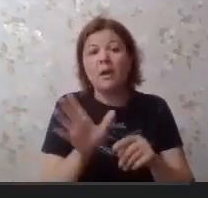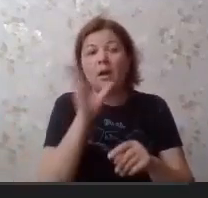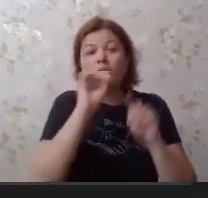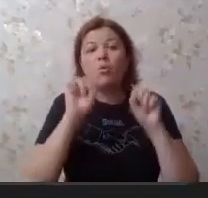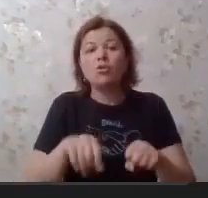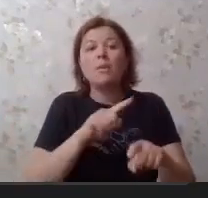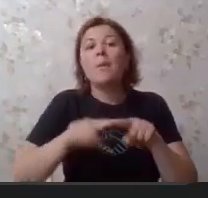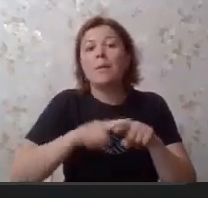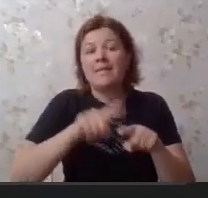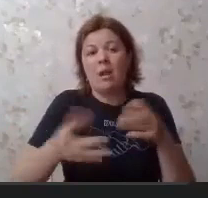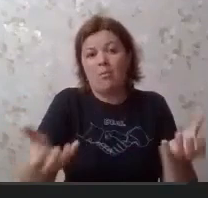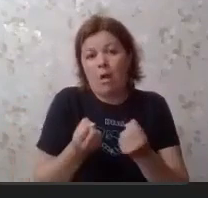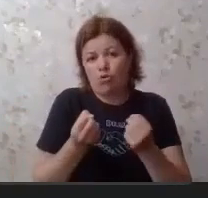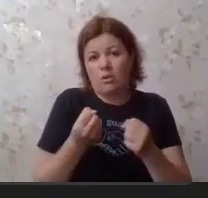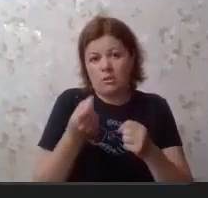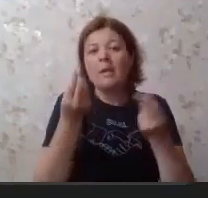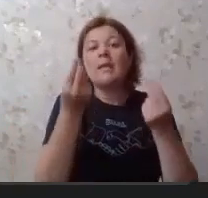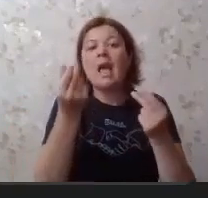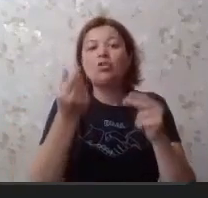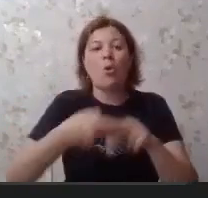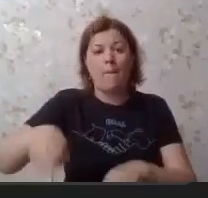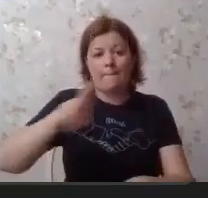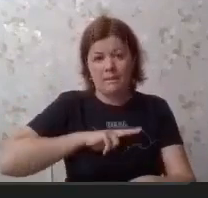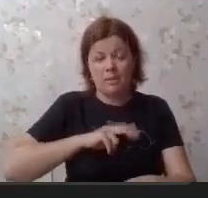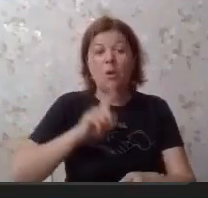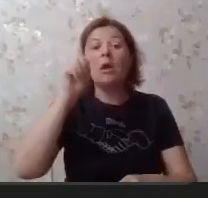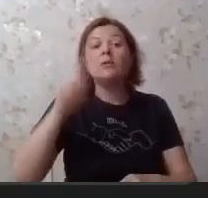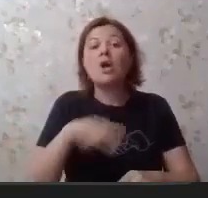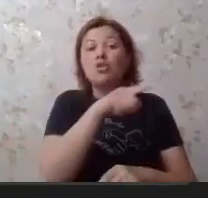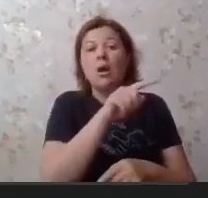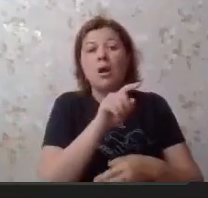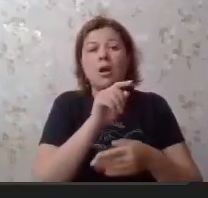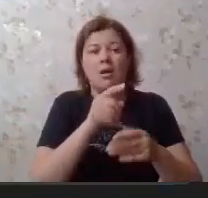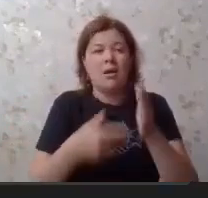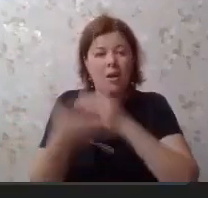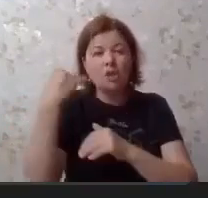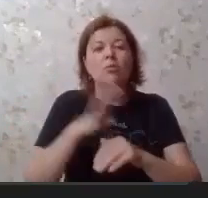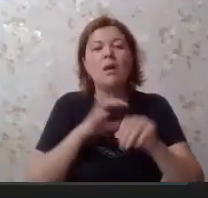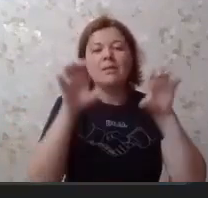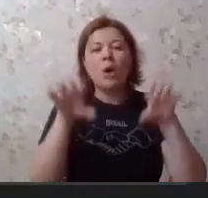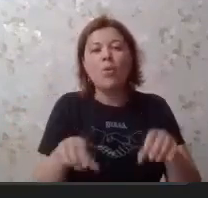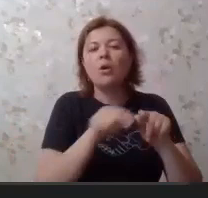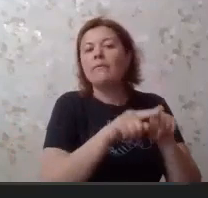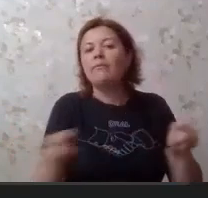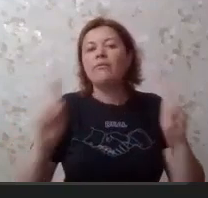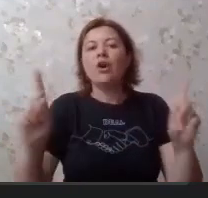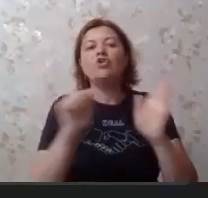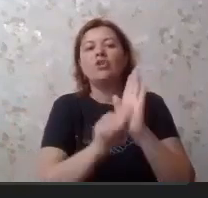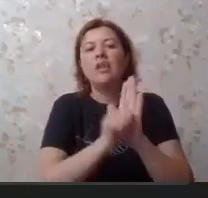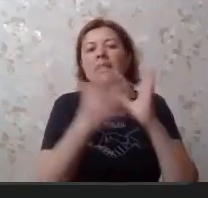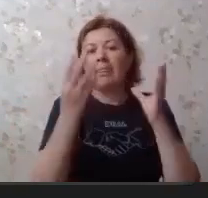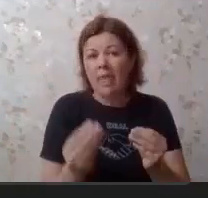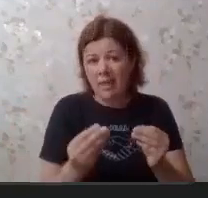компенсацию. Потому что, ну, даже те прописанные 60 дней, они зачастую нарушались, особенно в конце года,